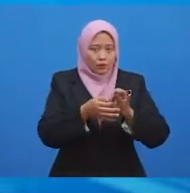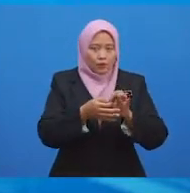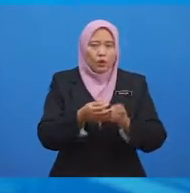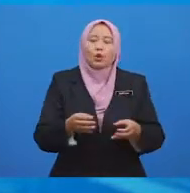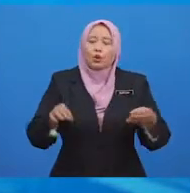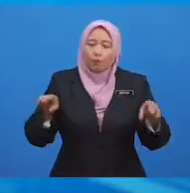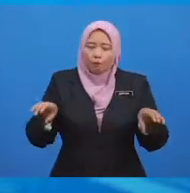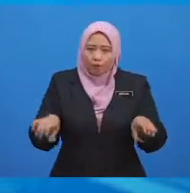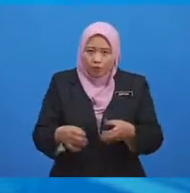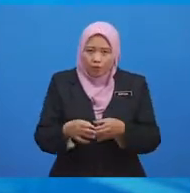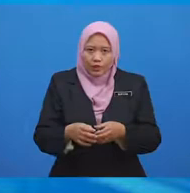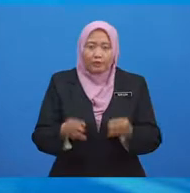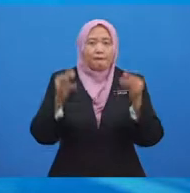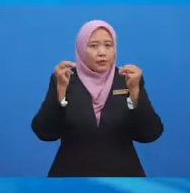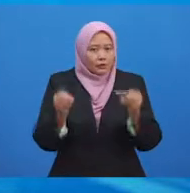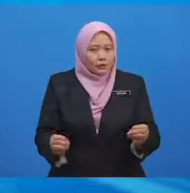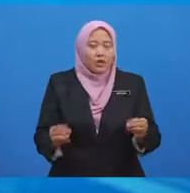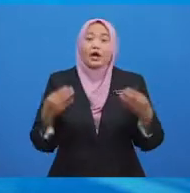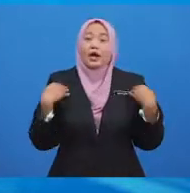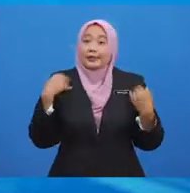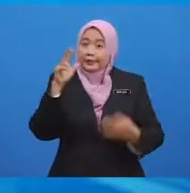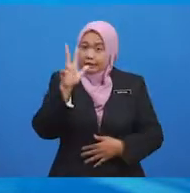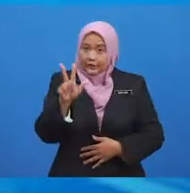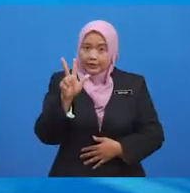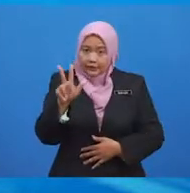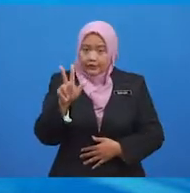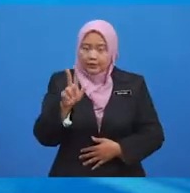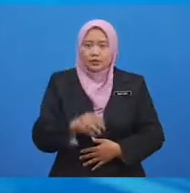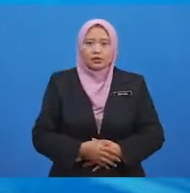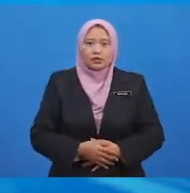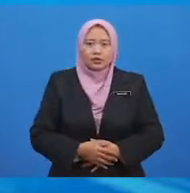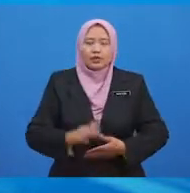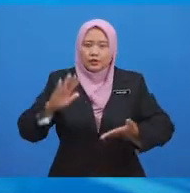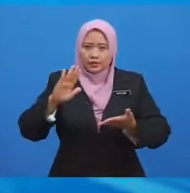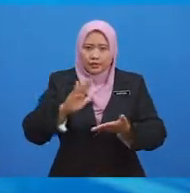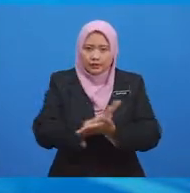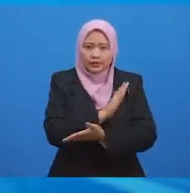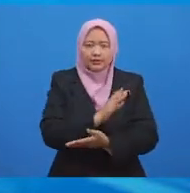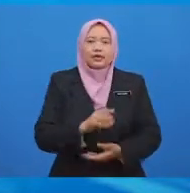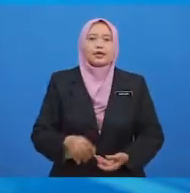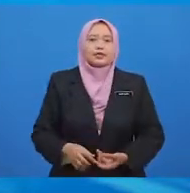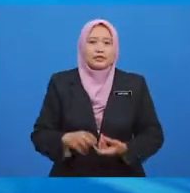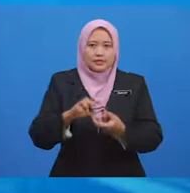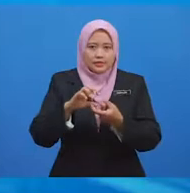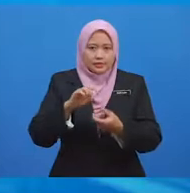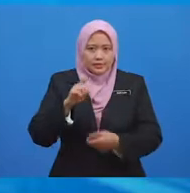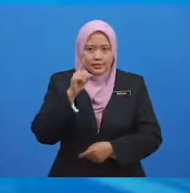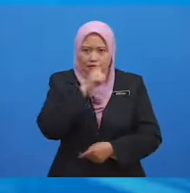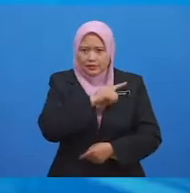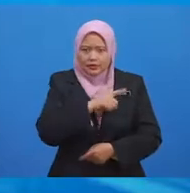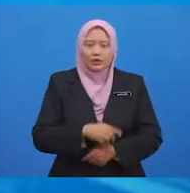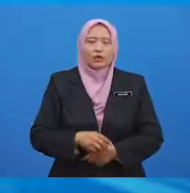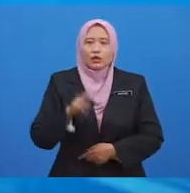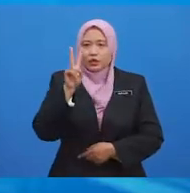tiga polimer sintetik, iaitu yang pertama, kertas sintetik, yang kedua,